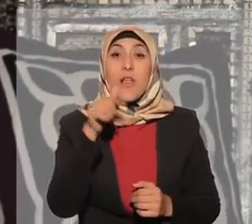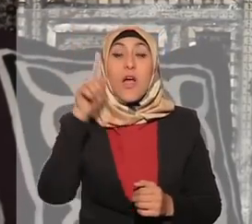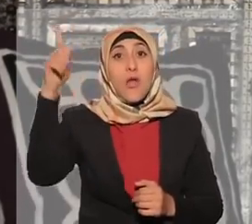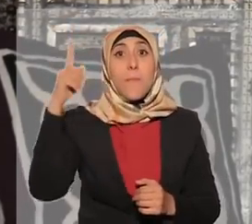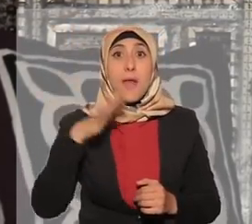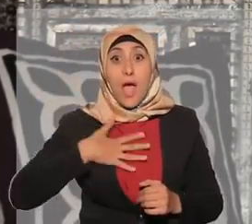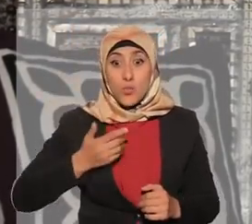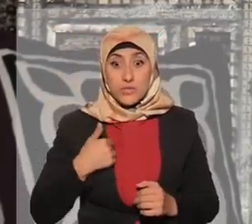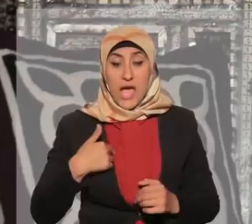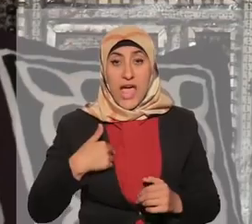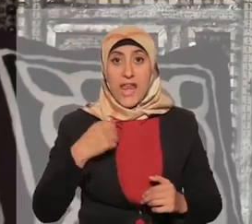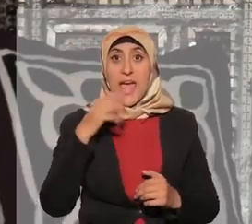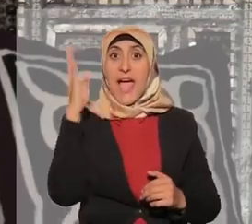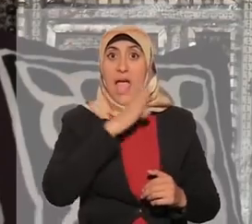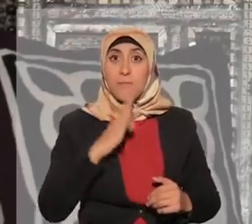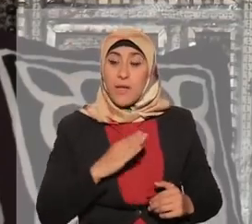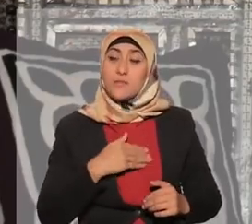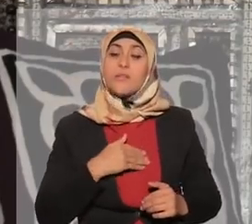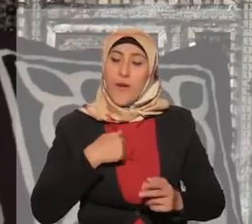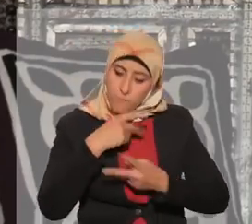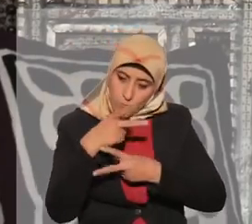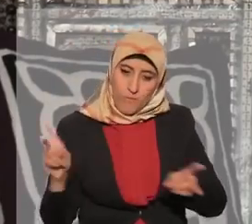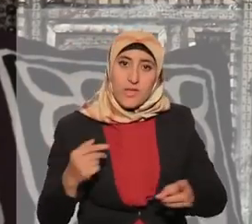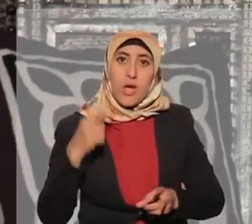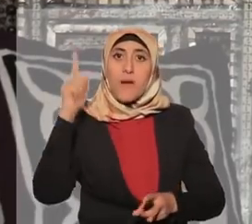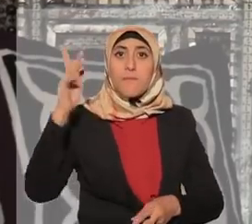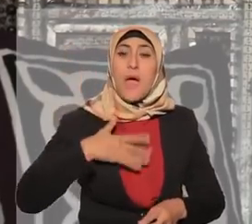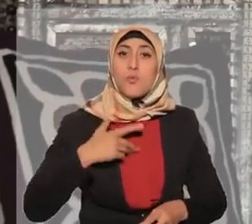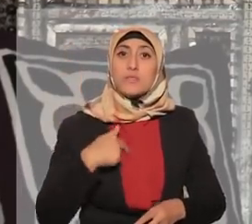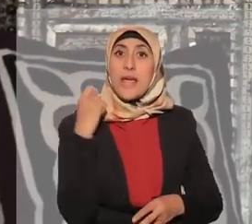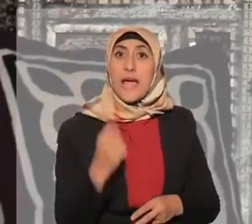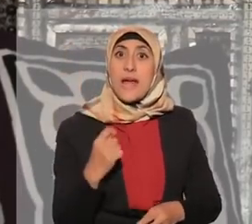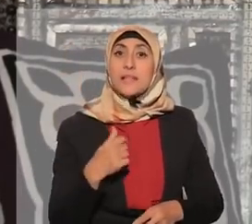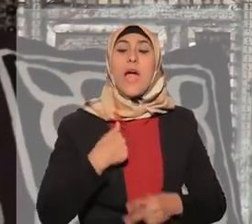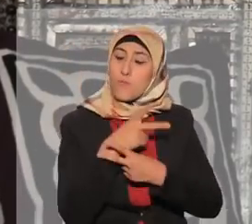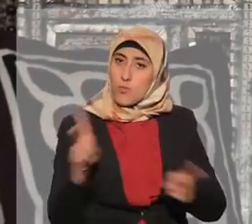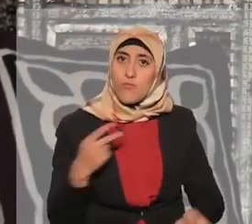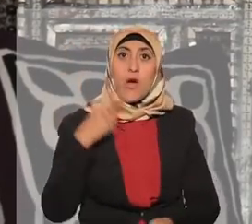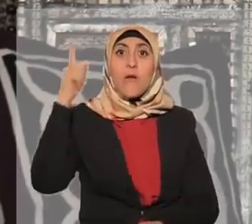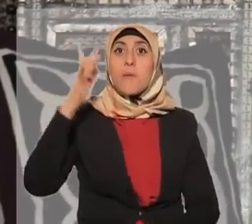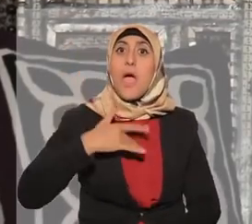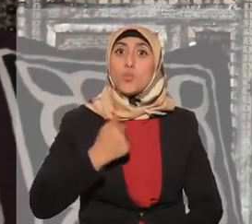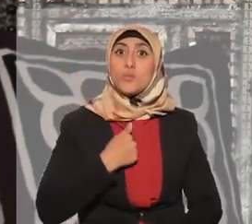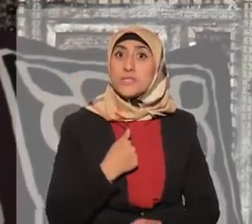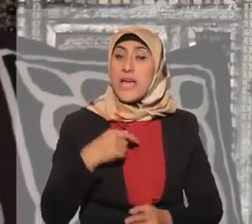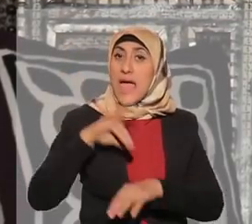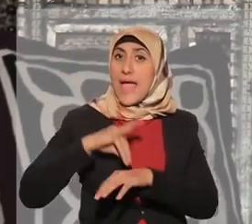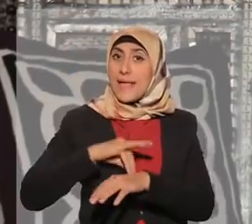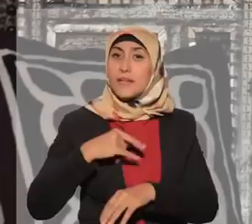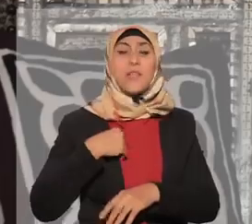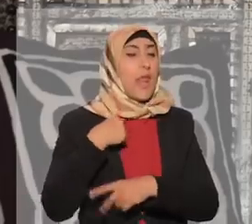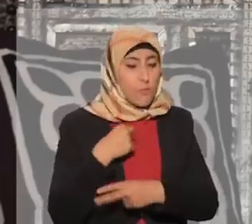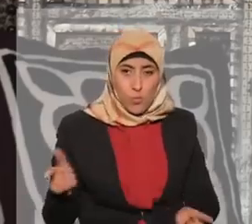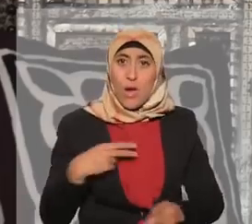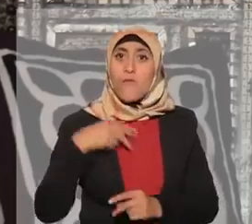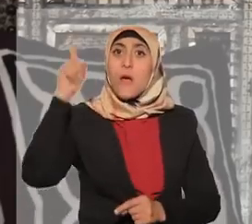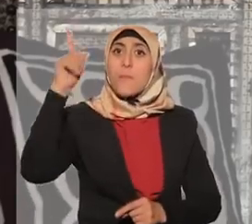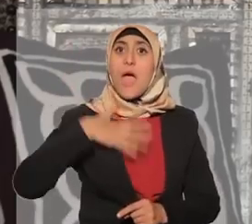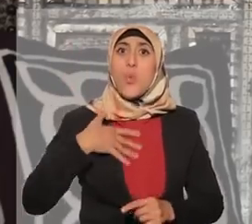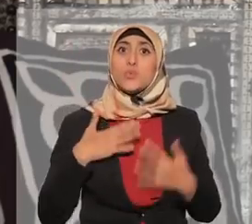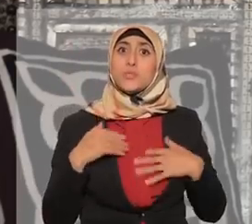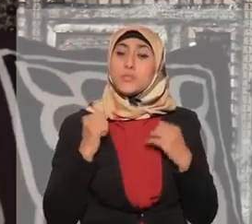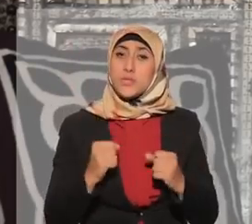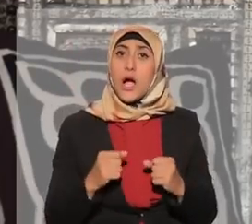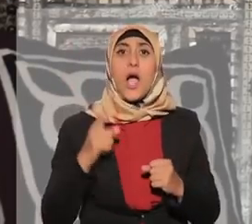لي الفقر رضيت بالفقر، اختار لي الغنى رضيت بالغنى، اختار لي السقم رضيت بالسقم، اختار لي الصحة